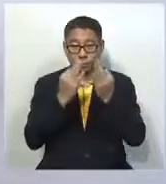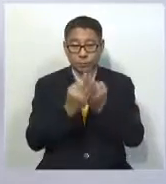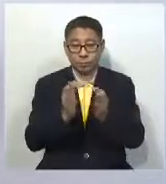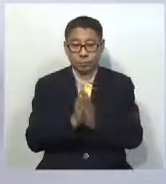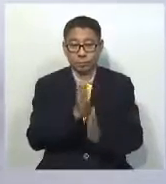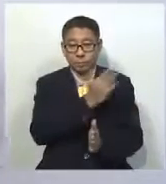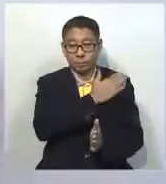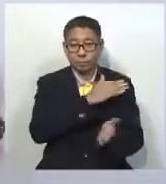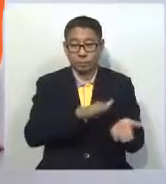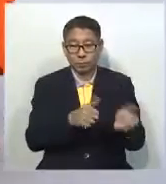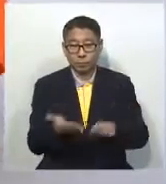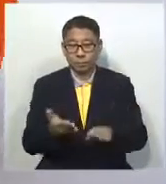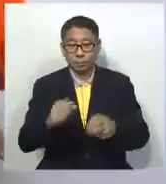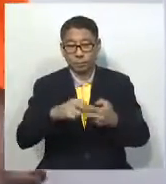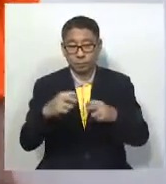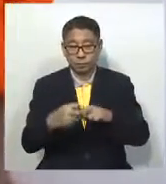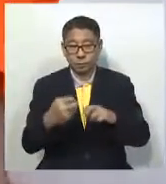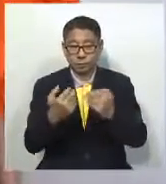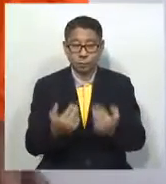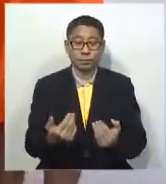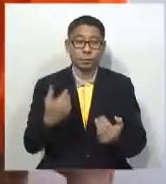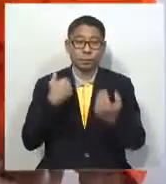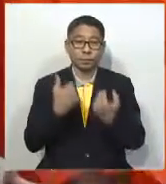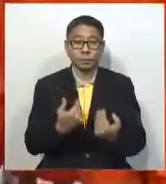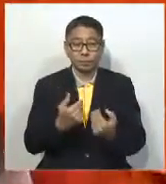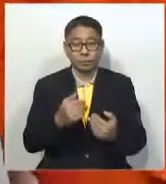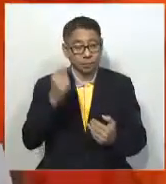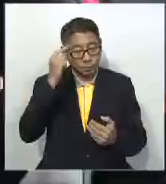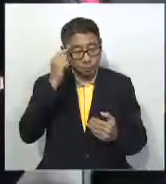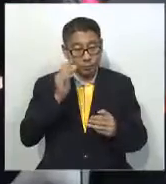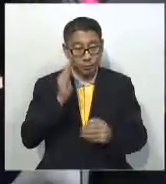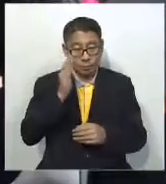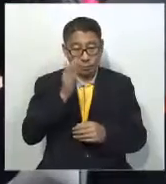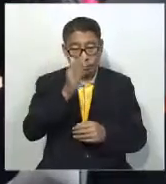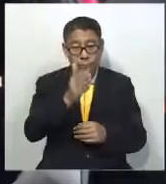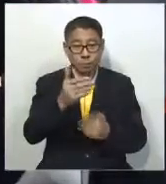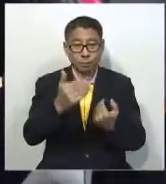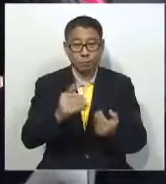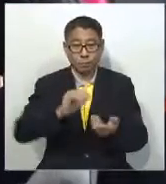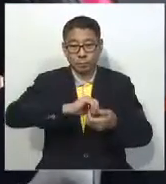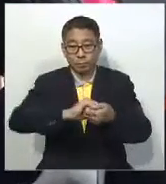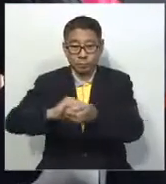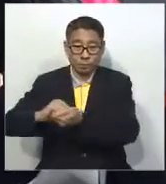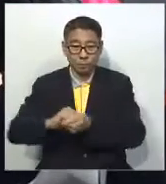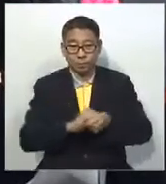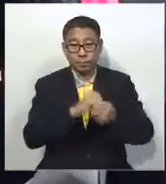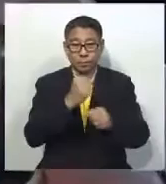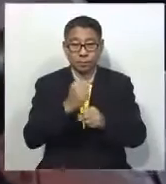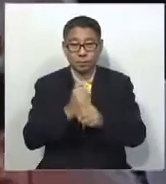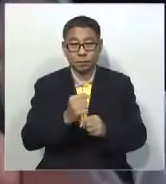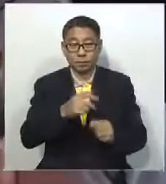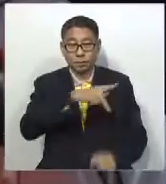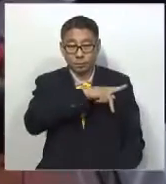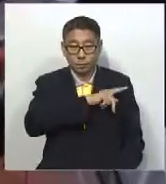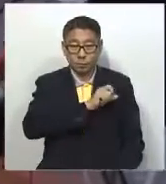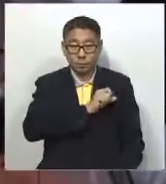งฆ์ซึ่งมรณภาพจากเหตุการณ์ดังกล่าวด้วยนะคะส่วนในระยะต่อไปก็จะมีการบูรณาการการทำงานร่วมกันระหว่างส